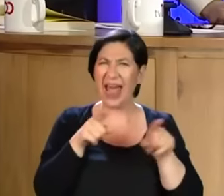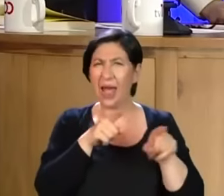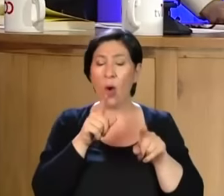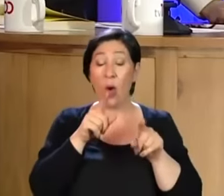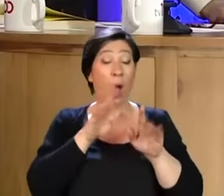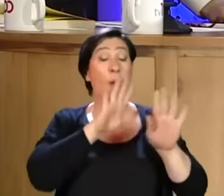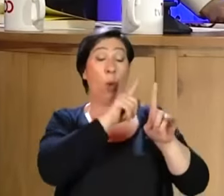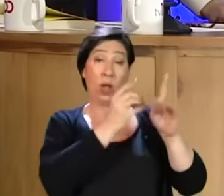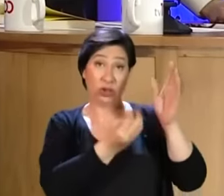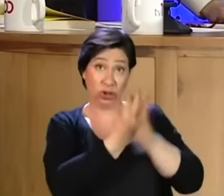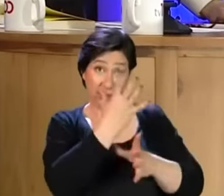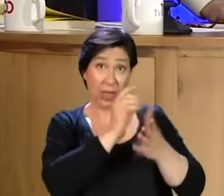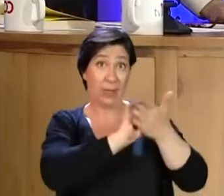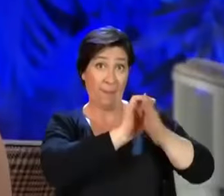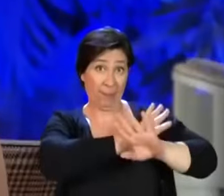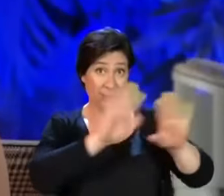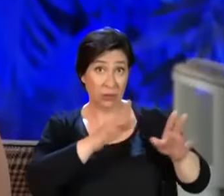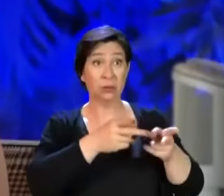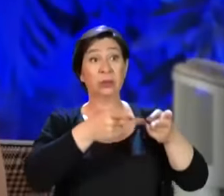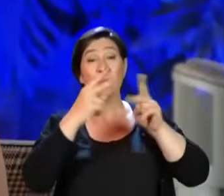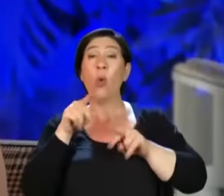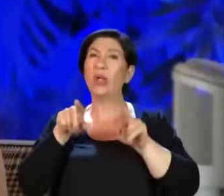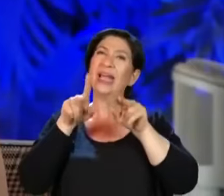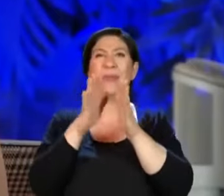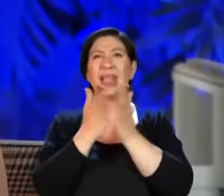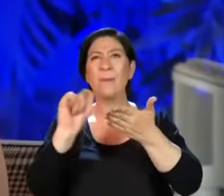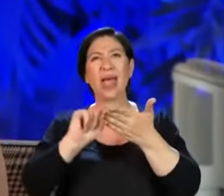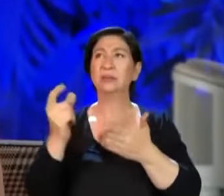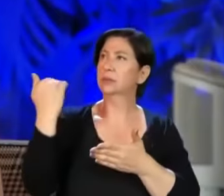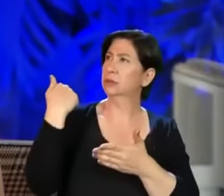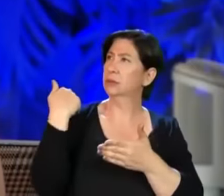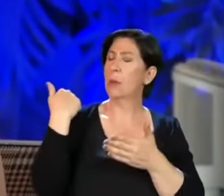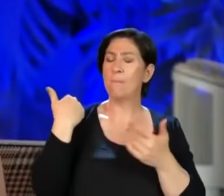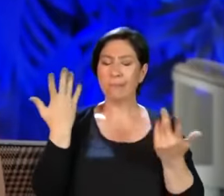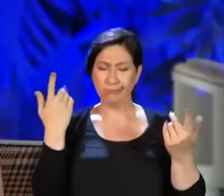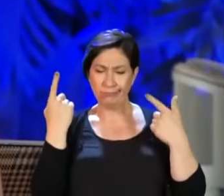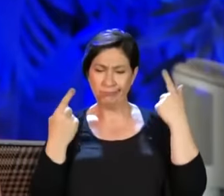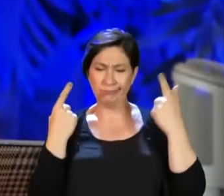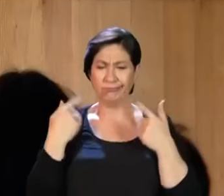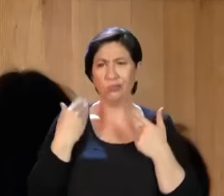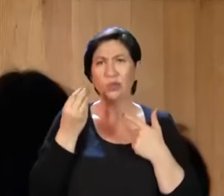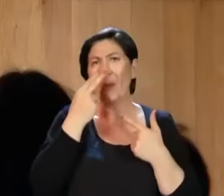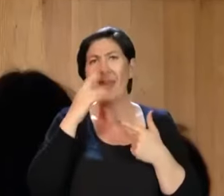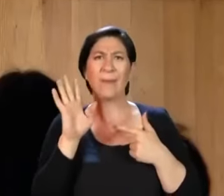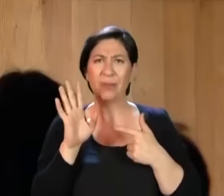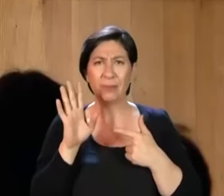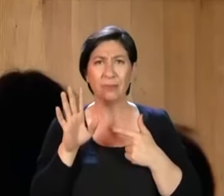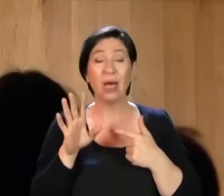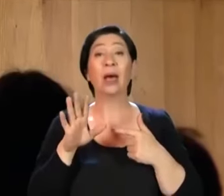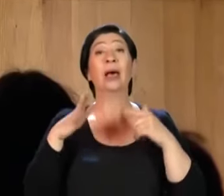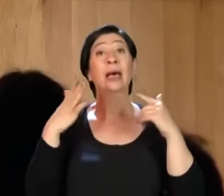sonraya denk geliyor yani yazılmıştı bana dediler onun gibi bir kitap yaz Ben şöyle bir baktım ve pek beğenmedim kitabı